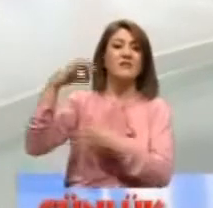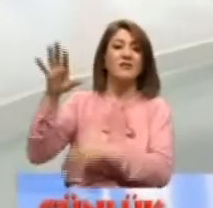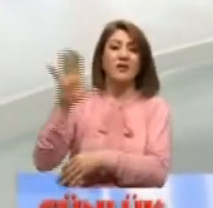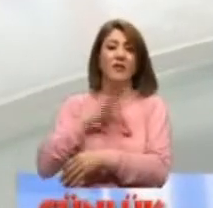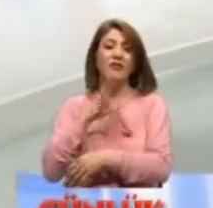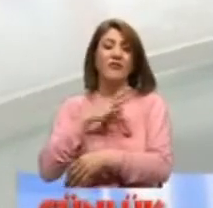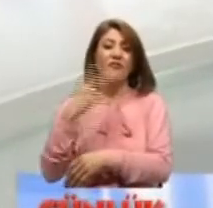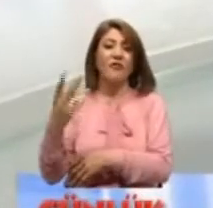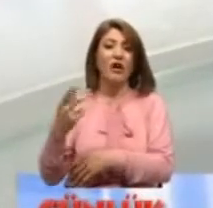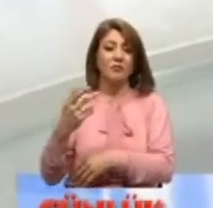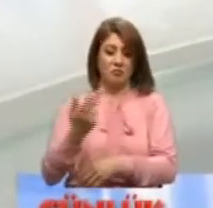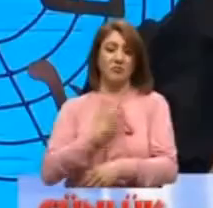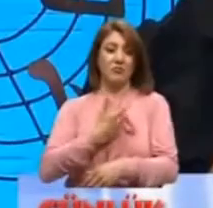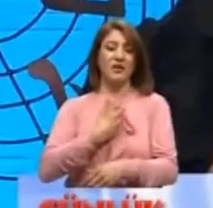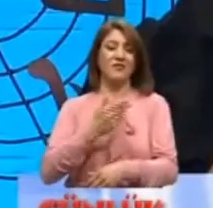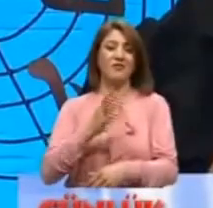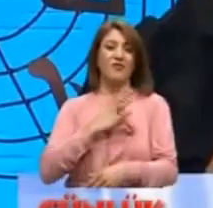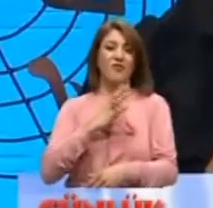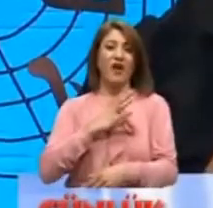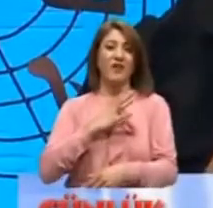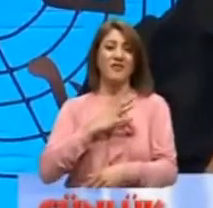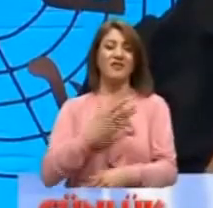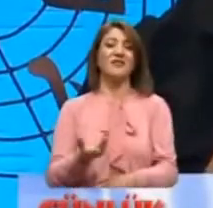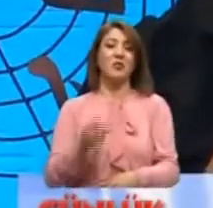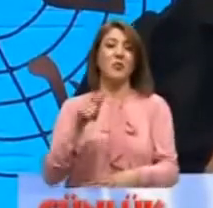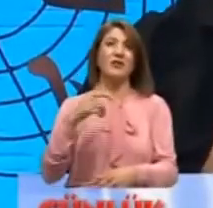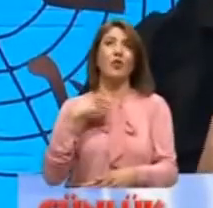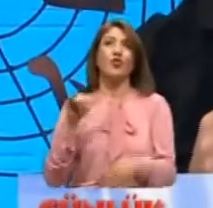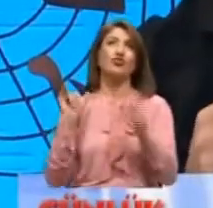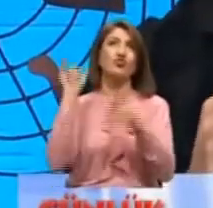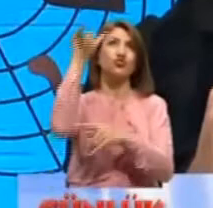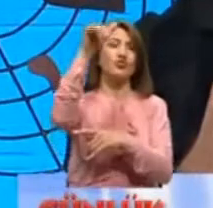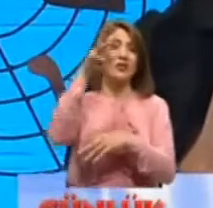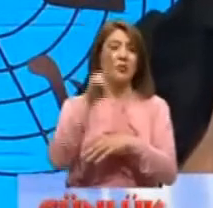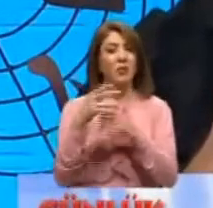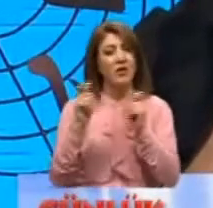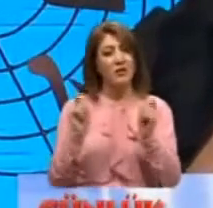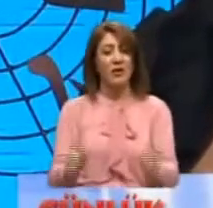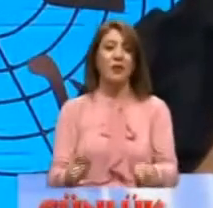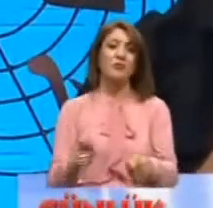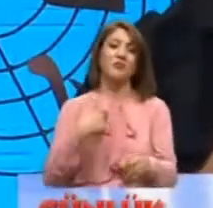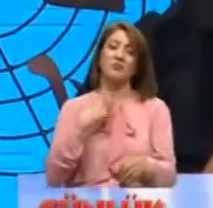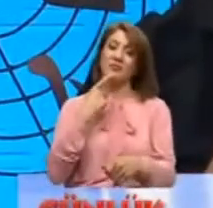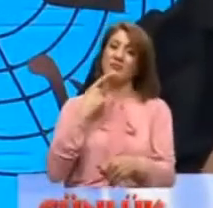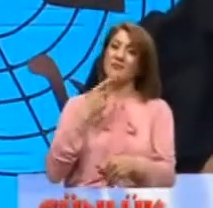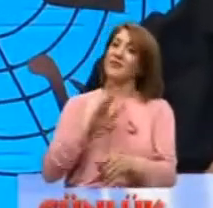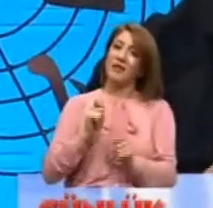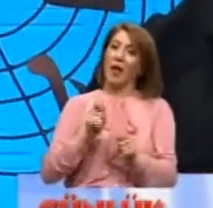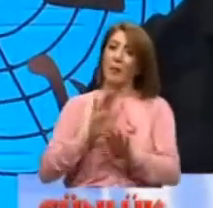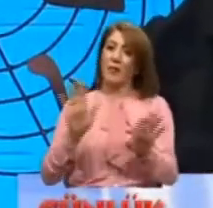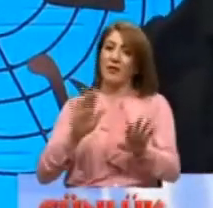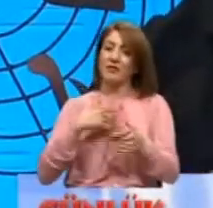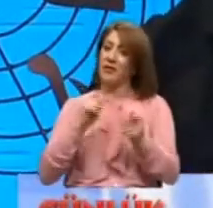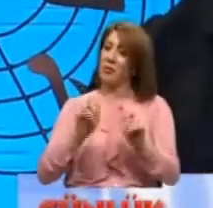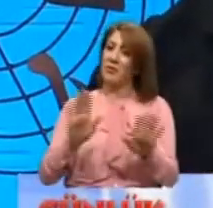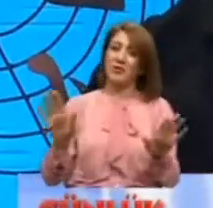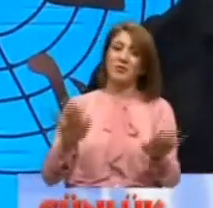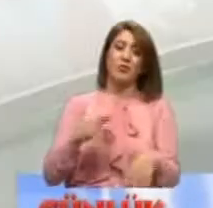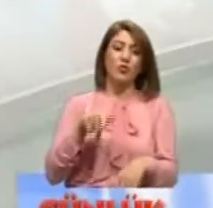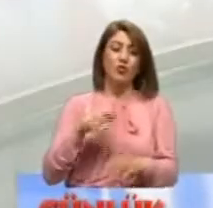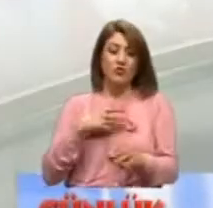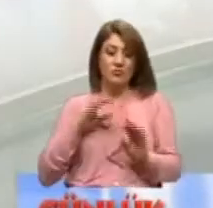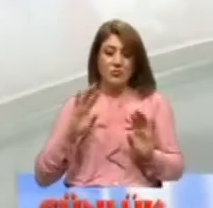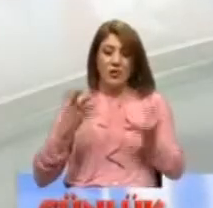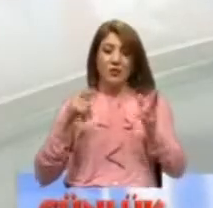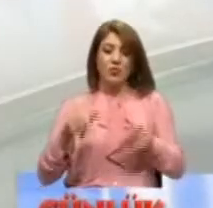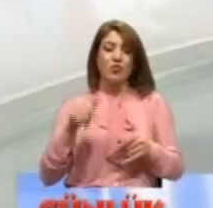olduğunda görüyoruz. Bir tane benim var mesela diyorsun, öyle bir geyiğim var, onu uçurdum diyorsun yani. Yok, öyle bir şey denemedim. Vallahi bu nasıl bir şeydir Yiğit'ciğim ya. Bu